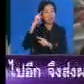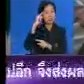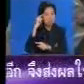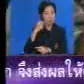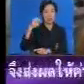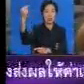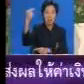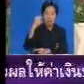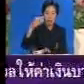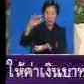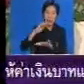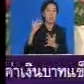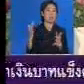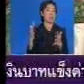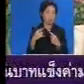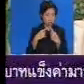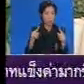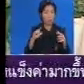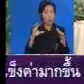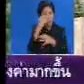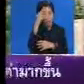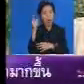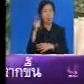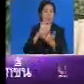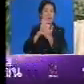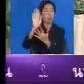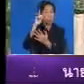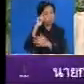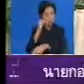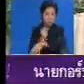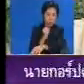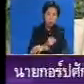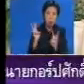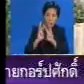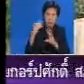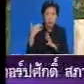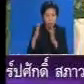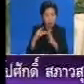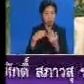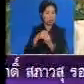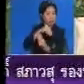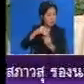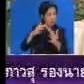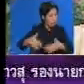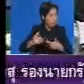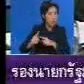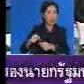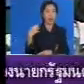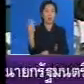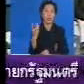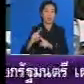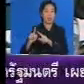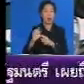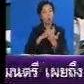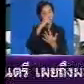เข้าเพราะยังคงมีปัญหาในเรื่องของการว่างงานและรายได้ซึ่งไทยนั้นจะต้องมีการปรับโครงสร้างเศรษฐกิจให้สอดคล้องกับการเปลี่ยนแปลงนั้น